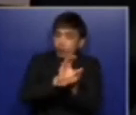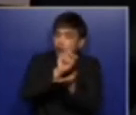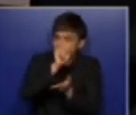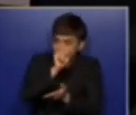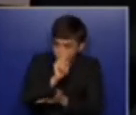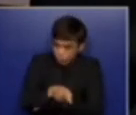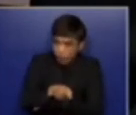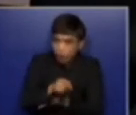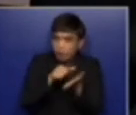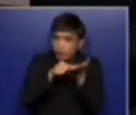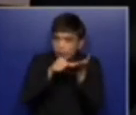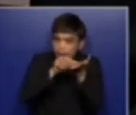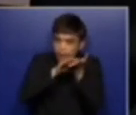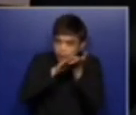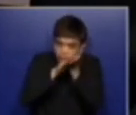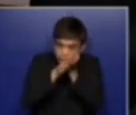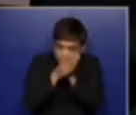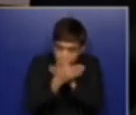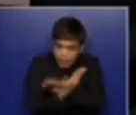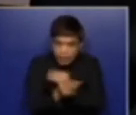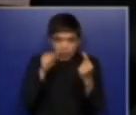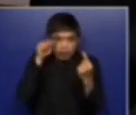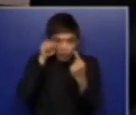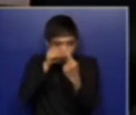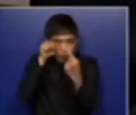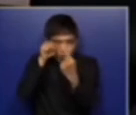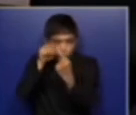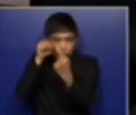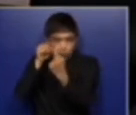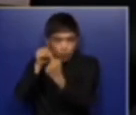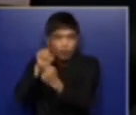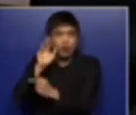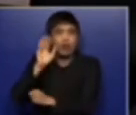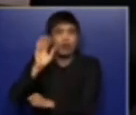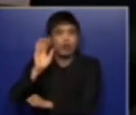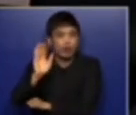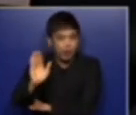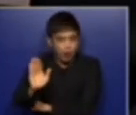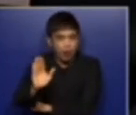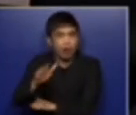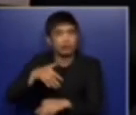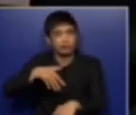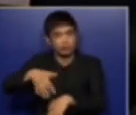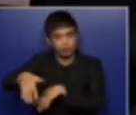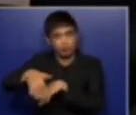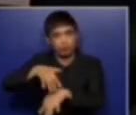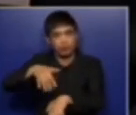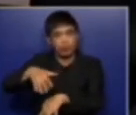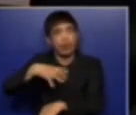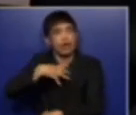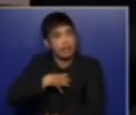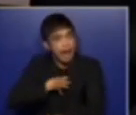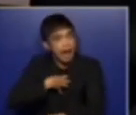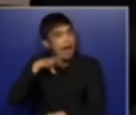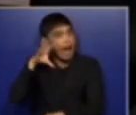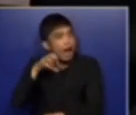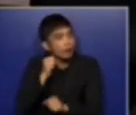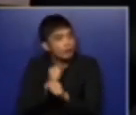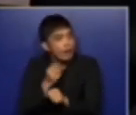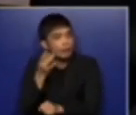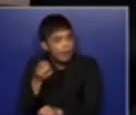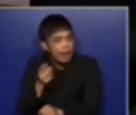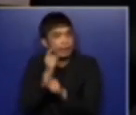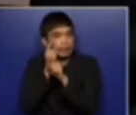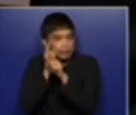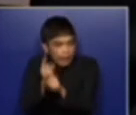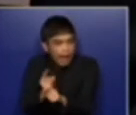หันแปรตามความต้องการของราษฎรคนรากหญ้าด้ว